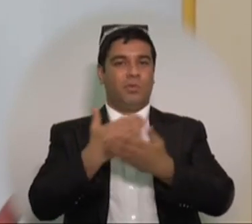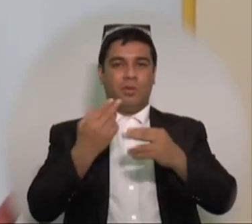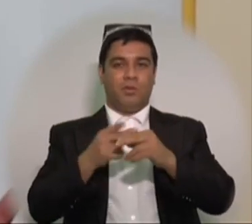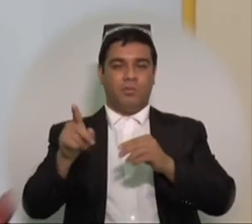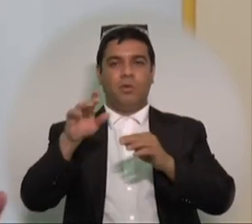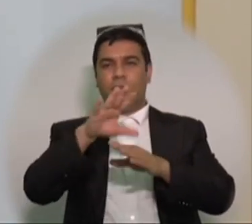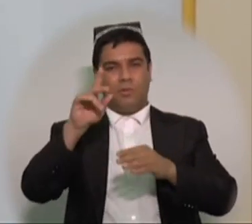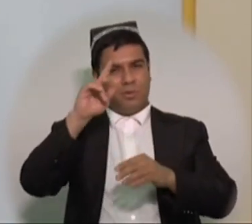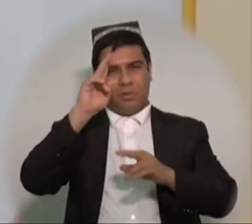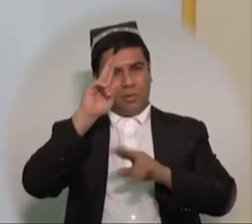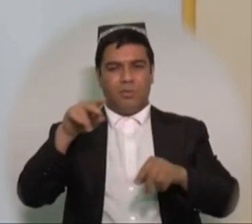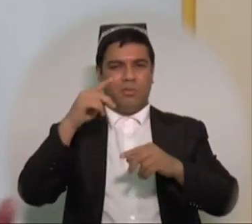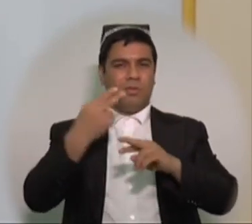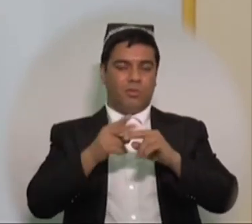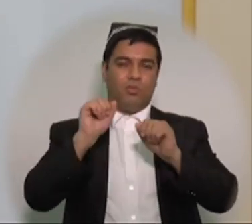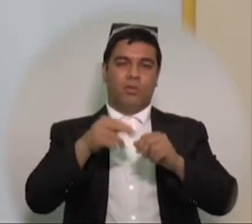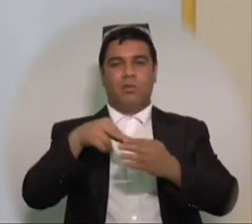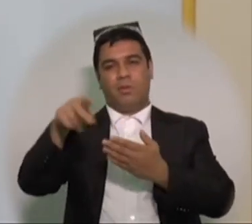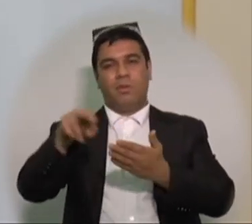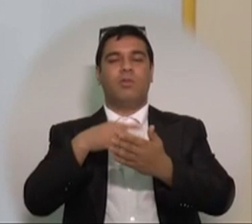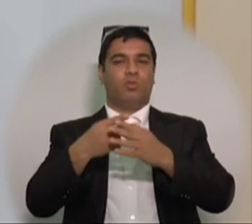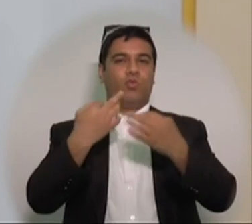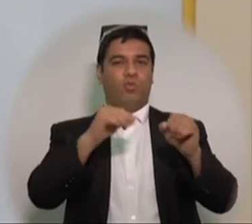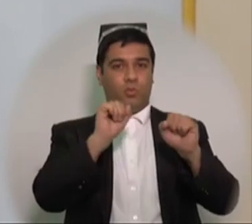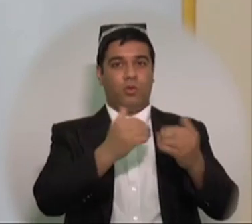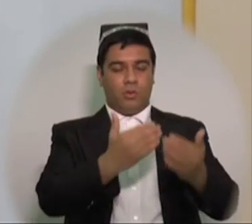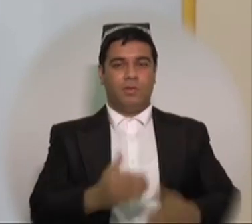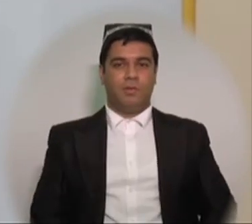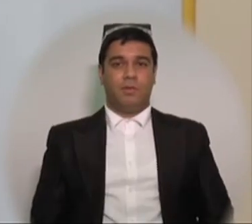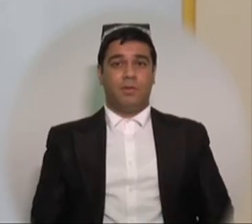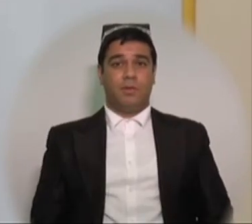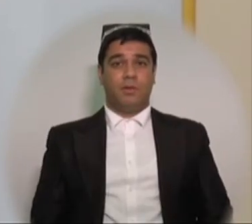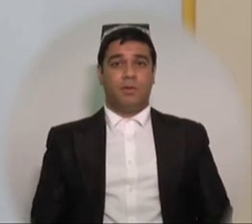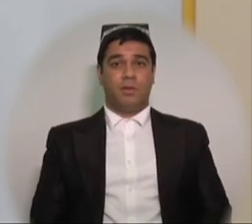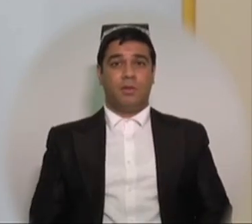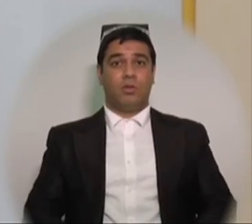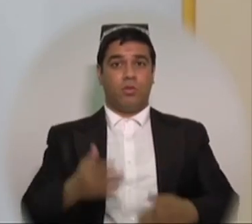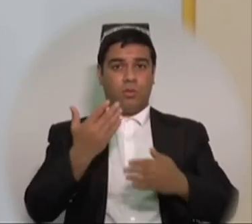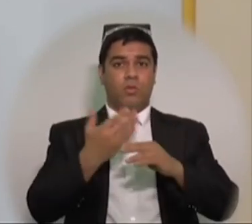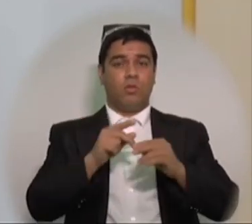yok, tenliği yok, kirip çıkıp yürüyüşe uğradı. Onlara ruhsat. Hususen